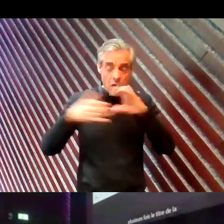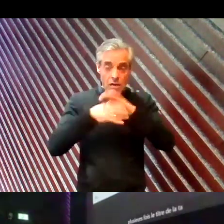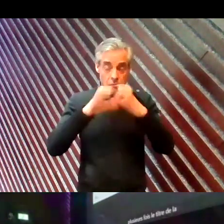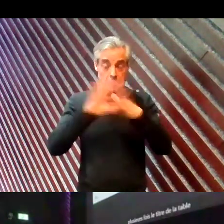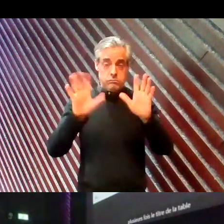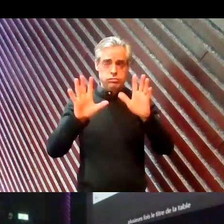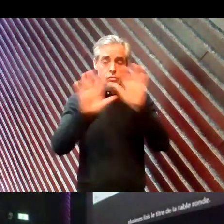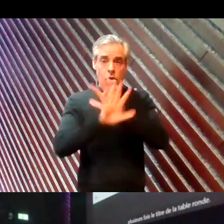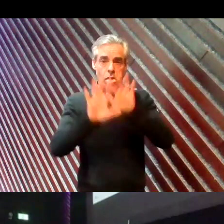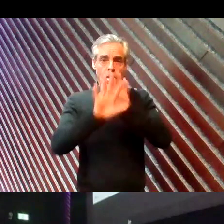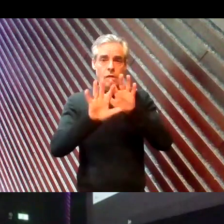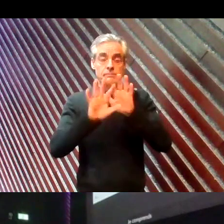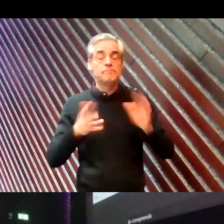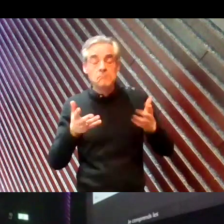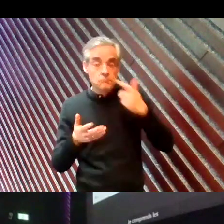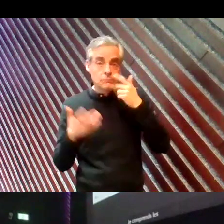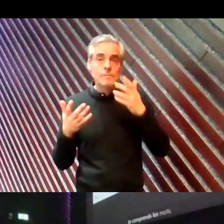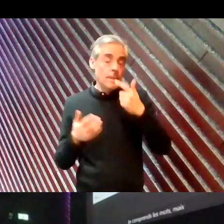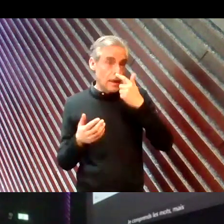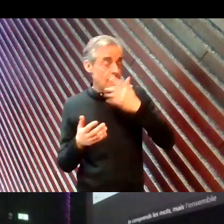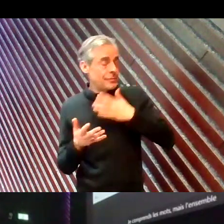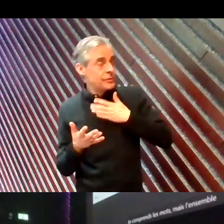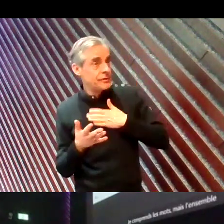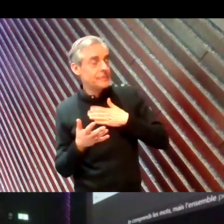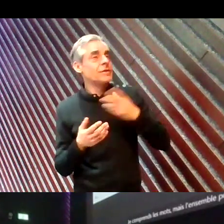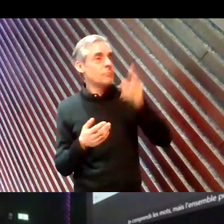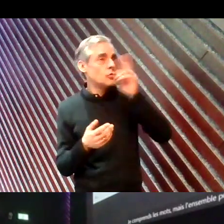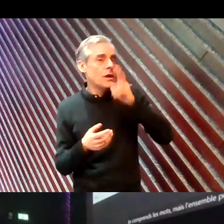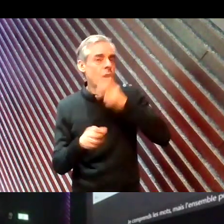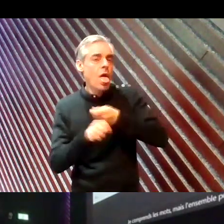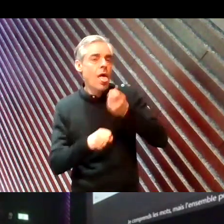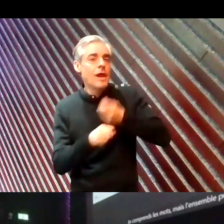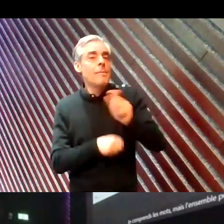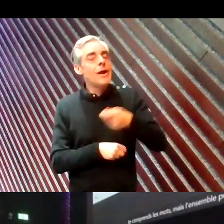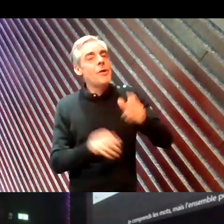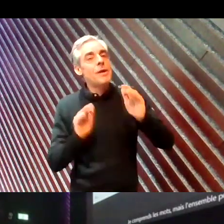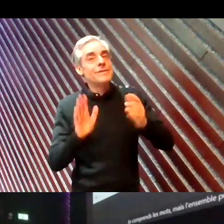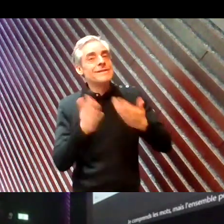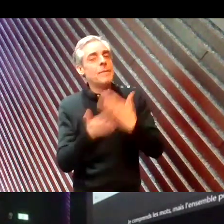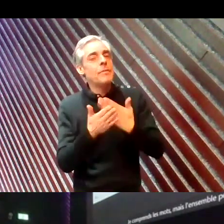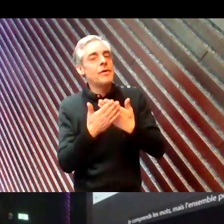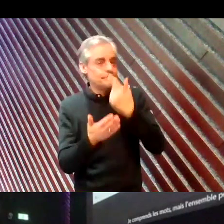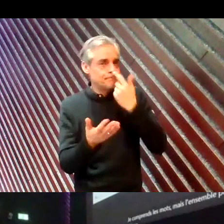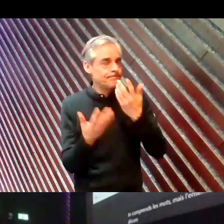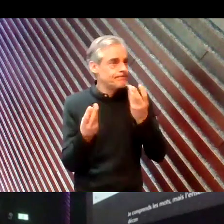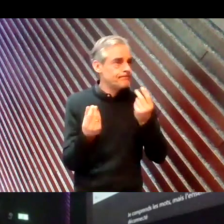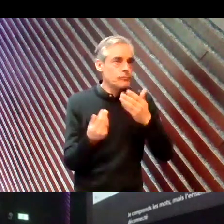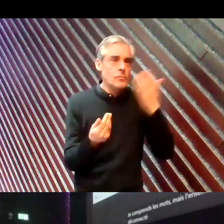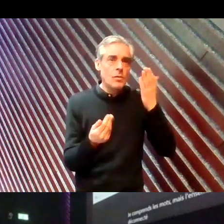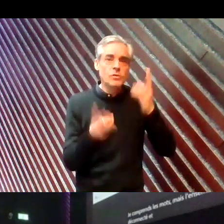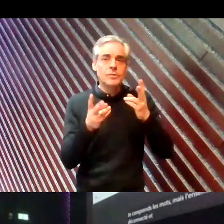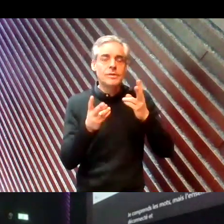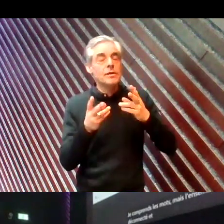déconnecté et un peu flottant dans l'air. Et je crois que c'est toujours plaisant, mais je pense que c'est révélateur justement de cette nécessité, je